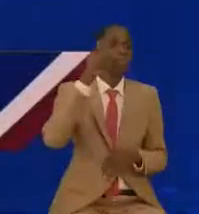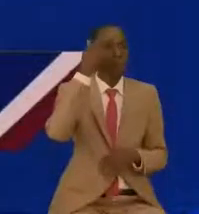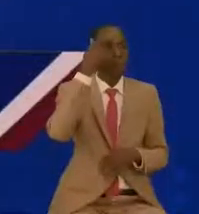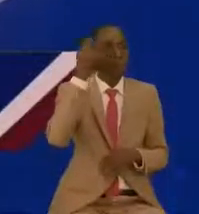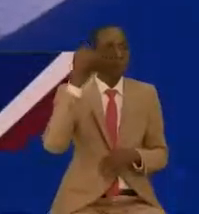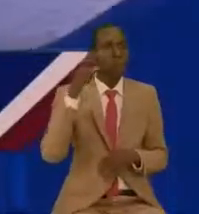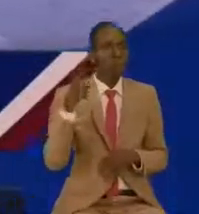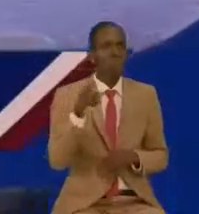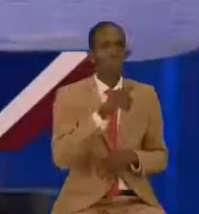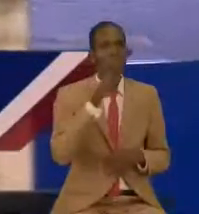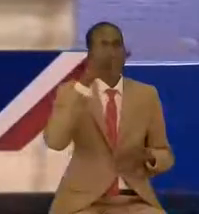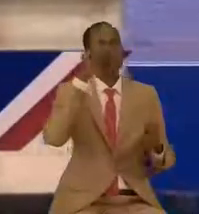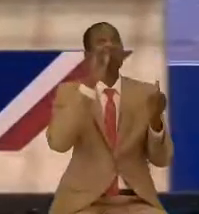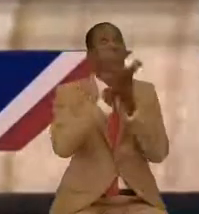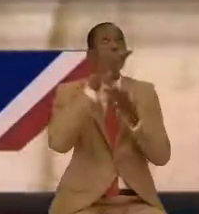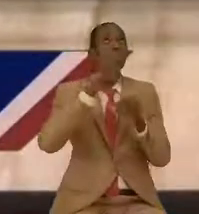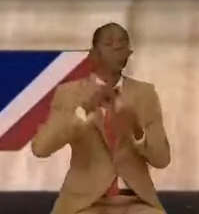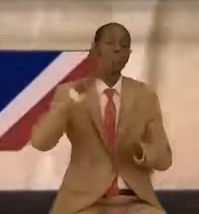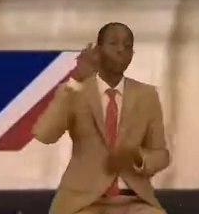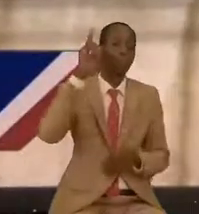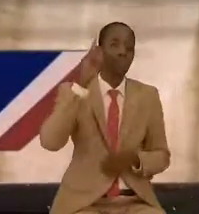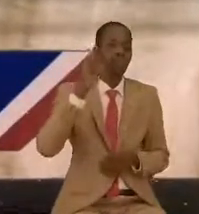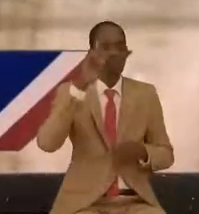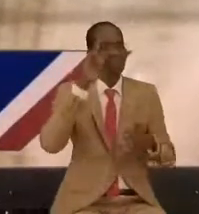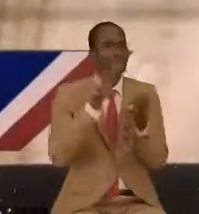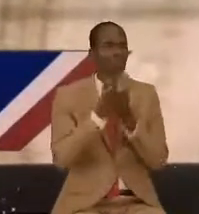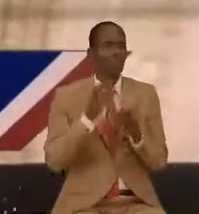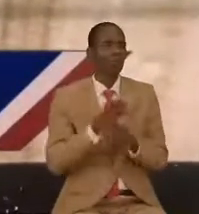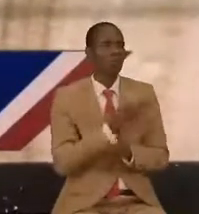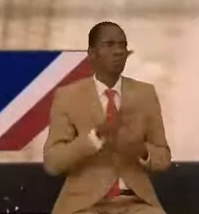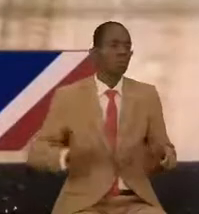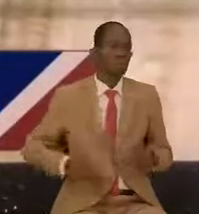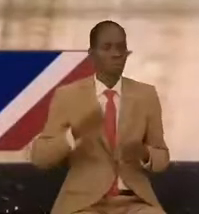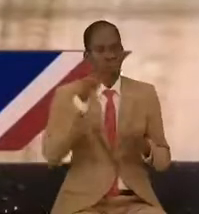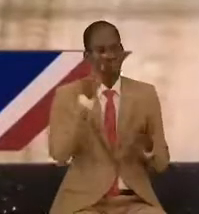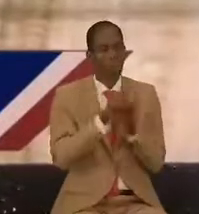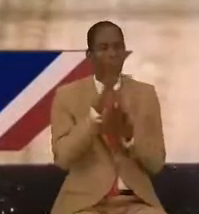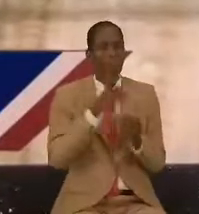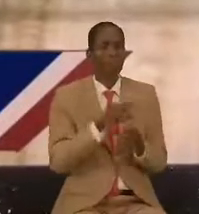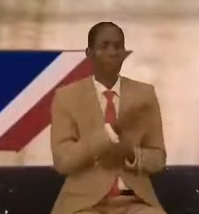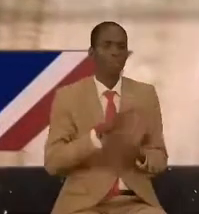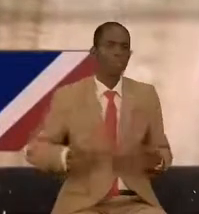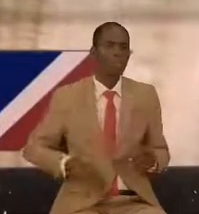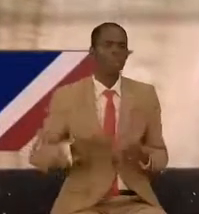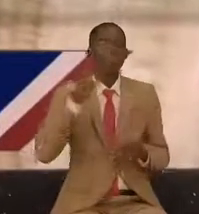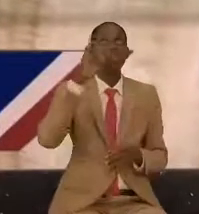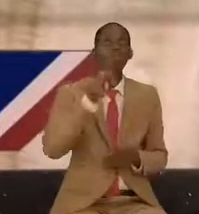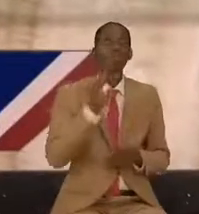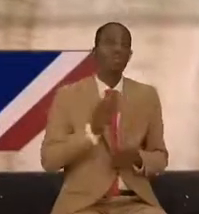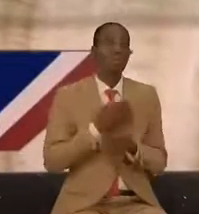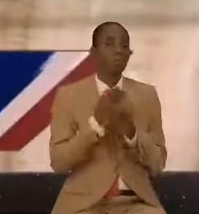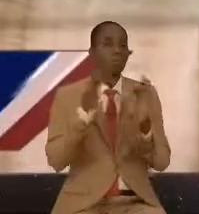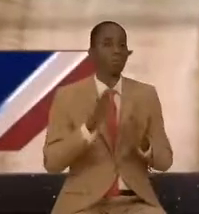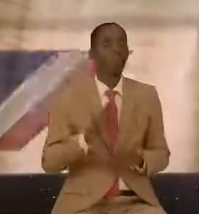paix, parce qu'il se confie en toi. Confie-toi en Christ, crois en Christ. Il est le